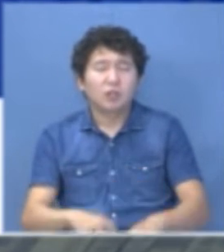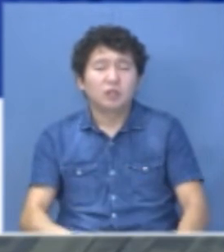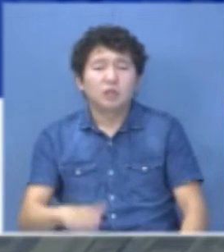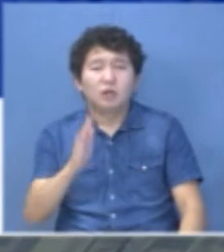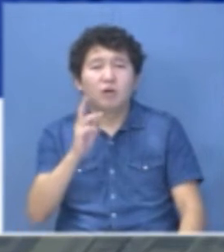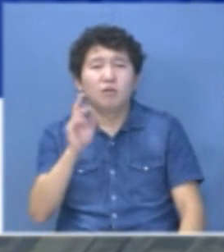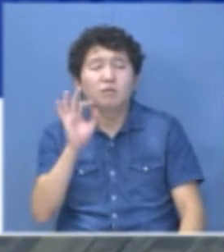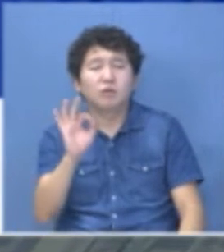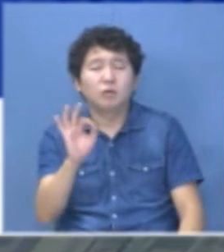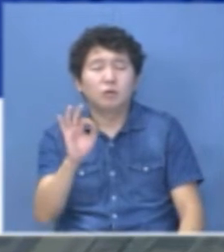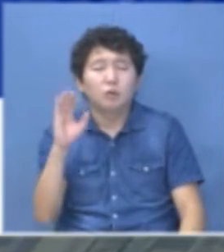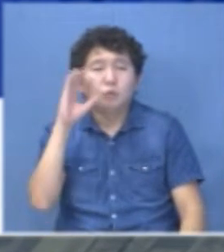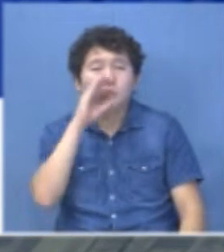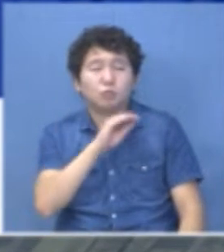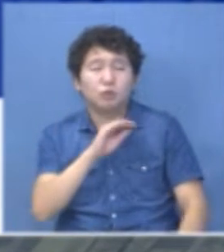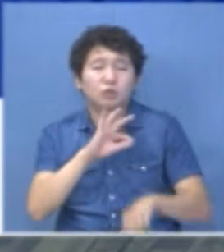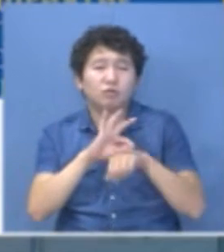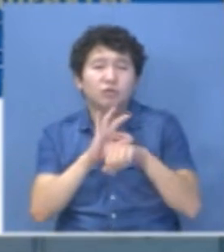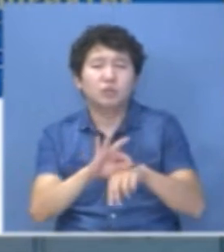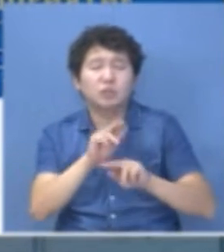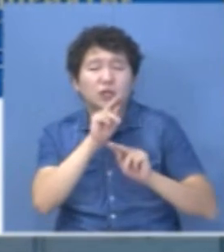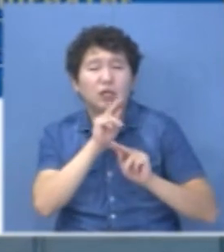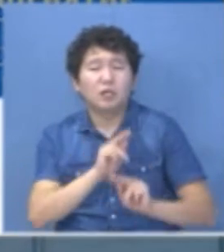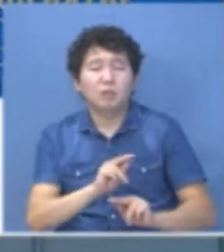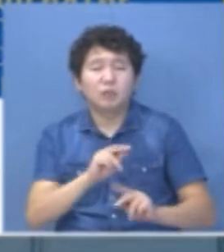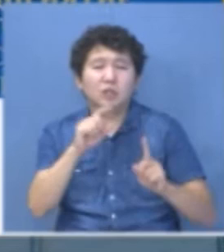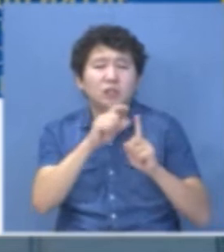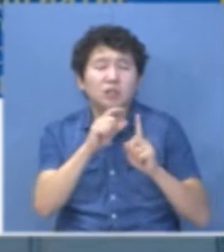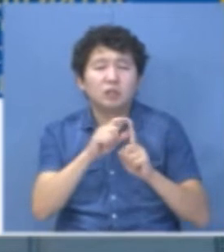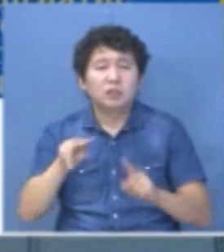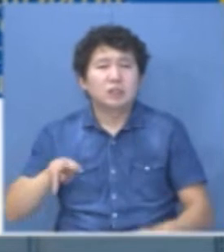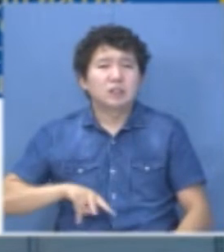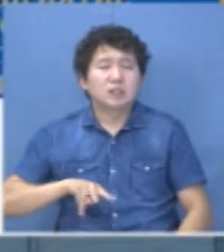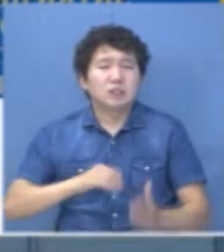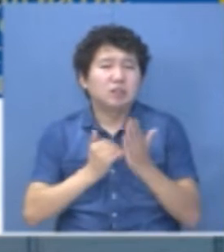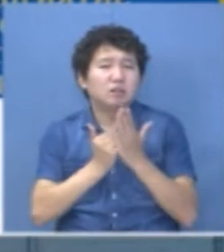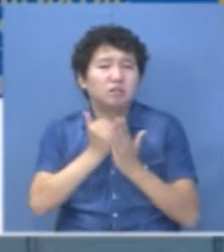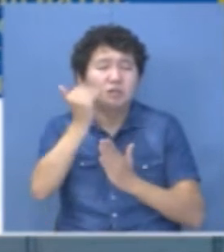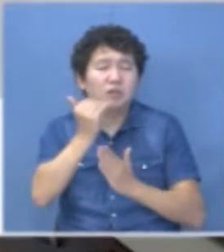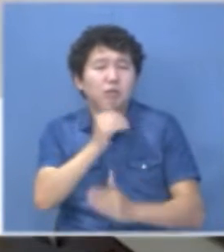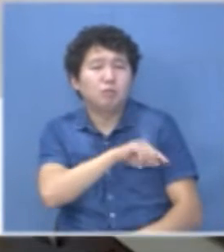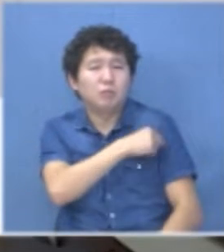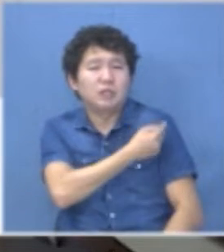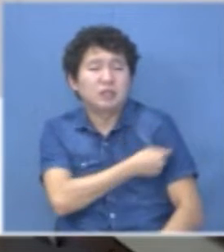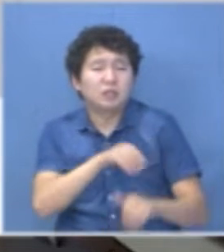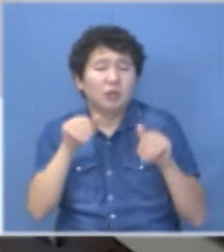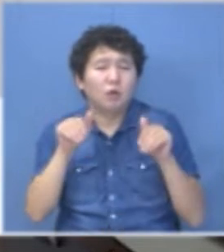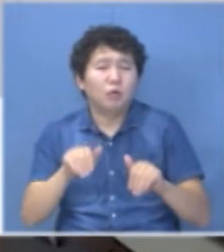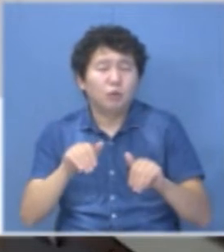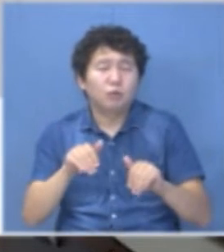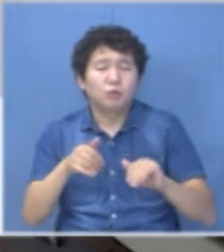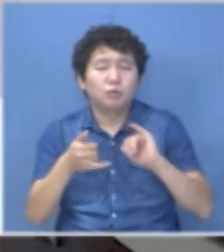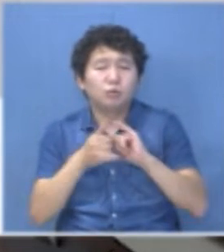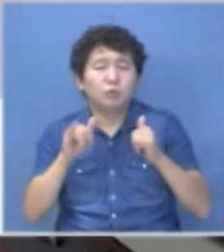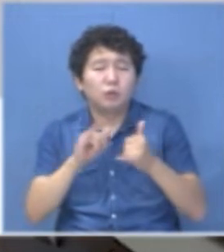этом направлении уже ведется плодотворная работа. По словам директора Высшего медицинского колледжа города Усть-Каменогорска, в этом году не